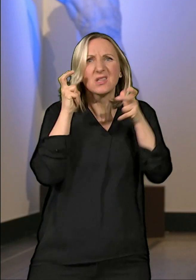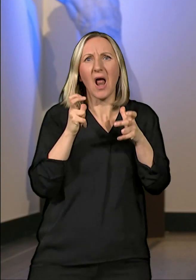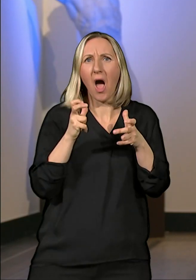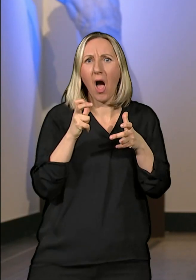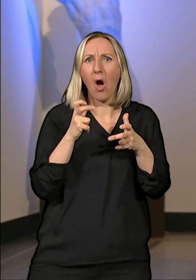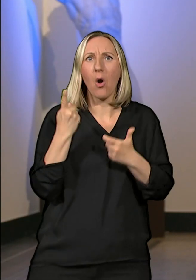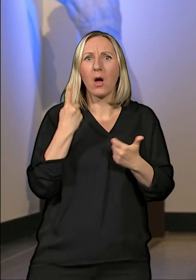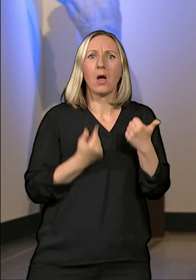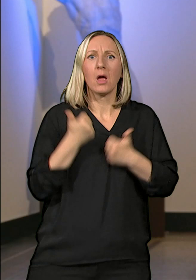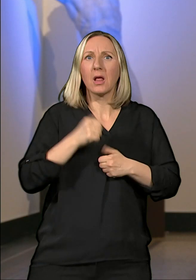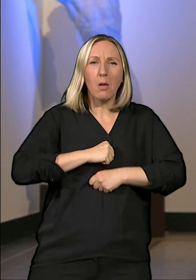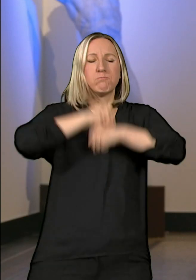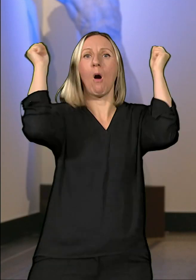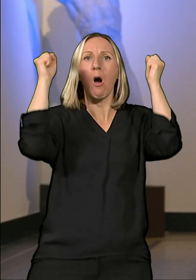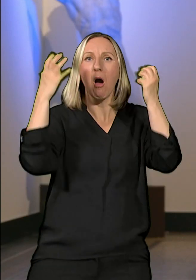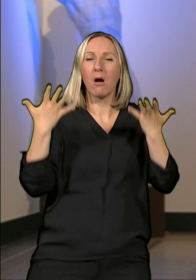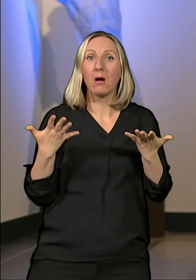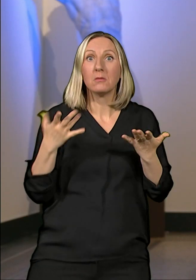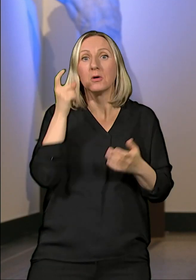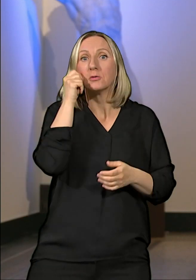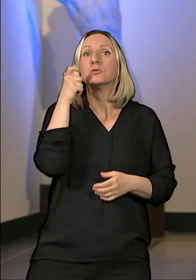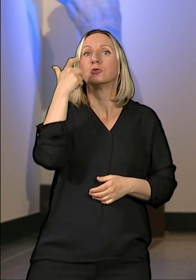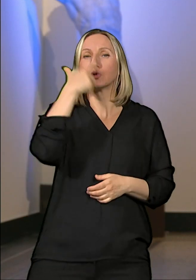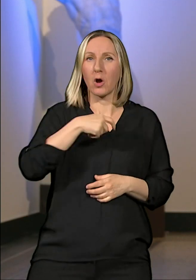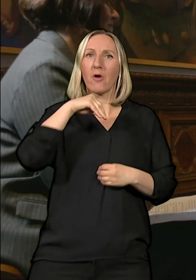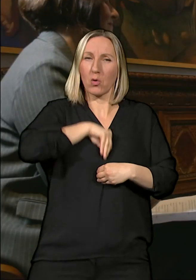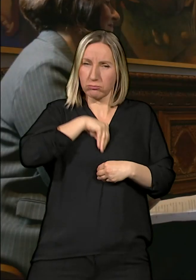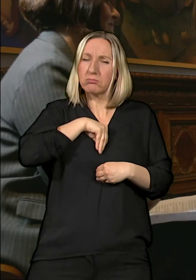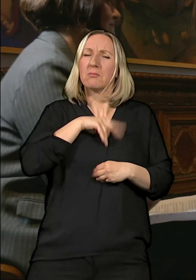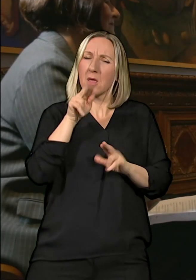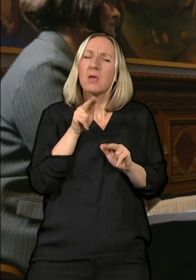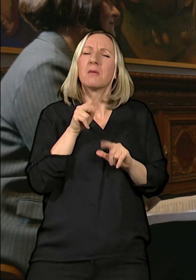se u vazduh, zapalio. Mislim, čovjek ima u sebi različite